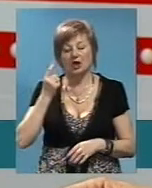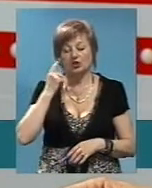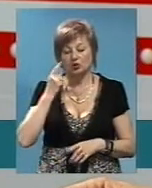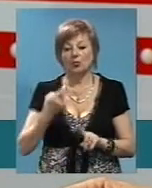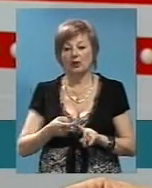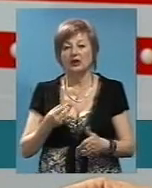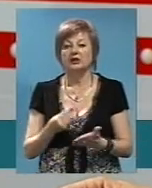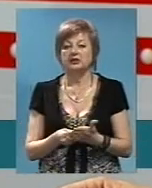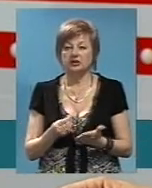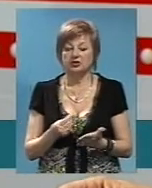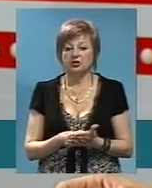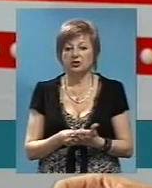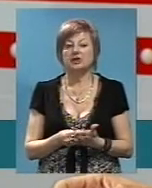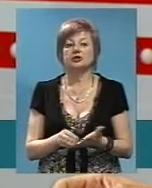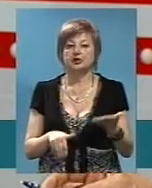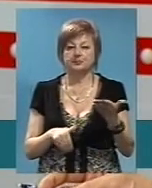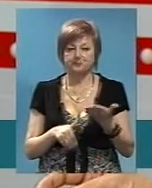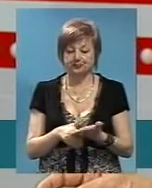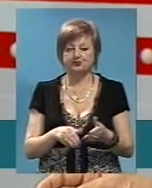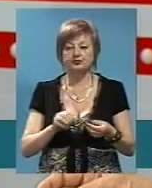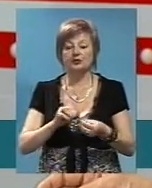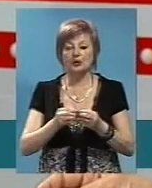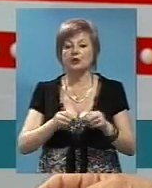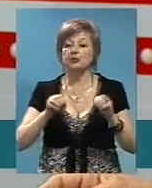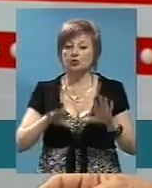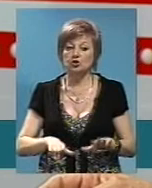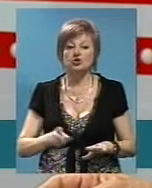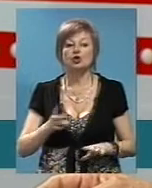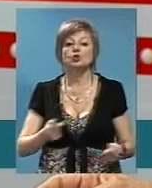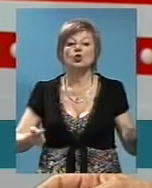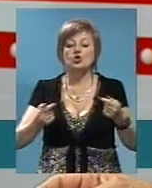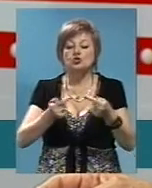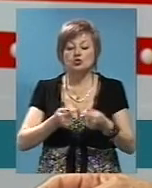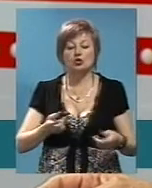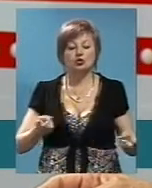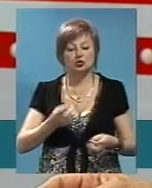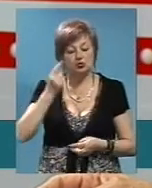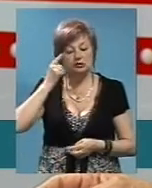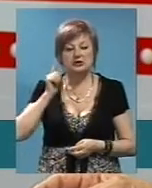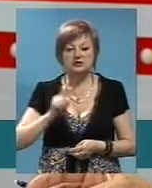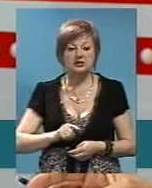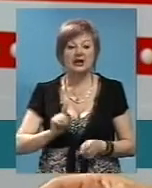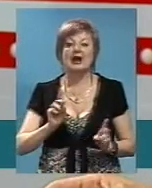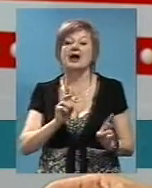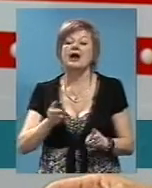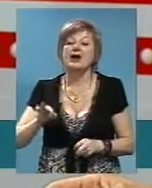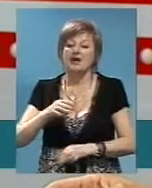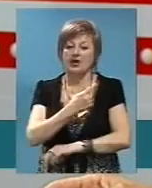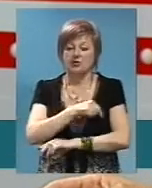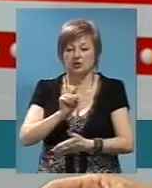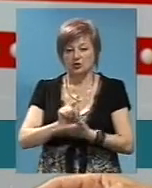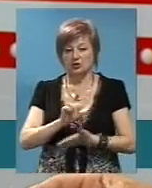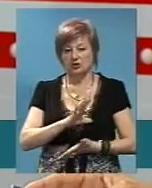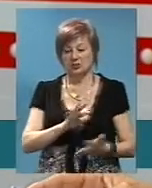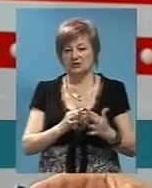кошти допоможуть цю проблему вирішити. Але чітко треба прописати, яка медицина повинна бути в